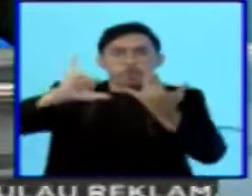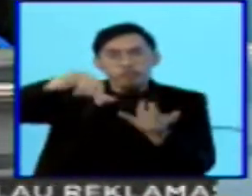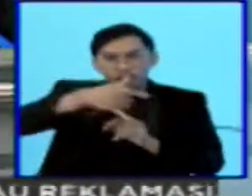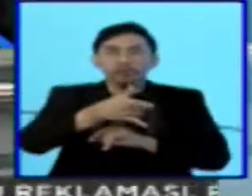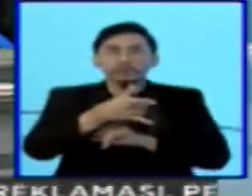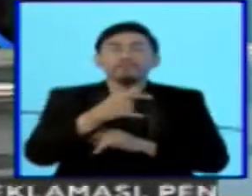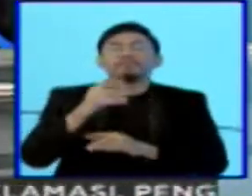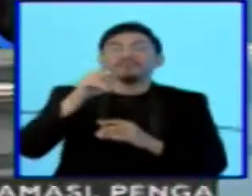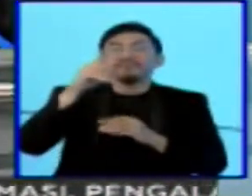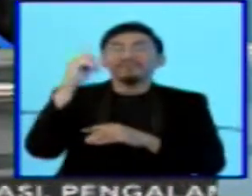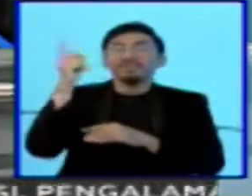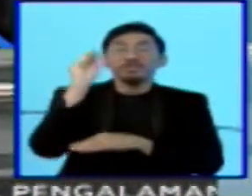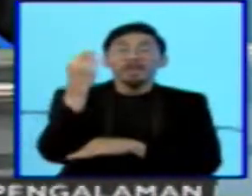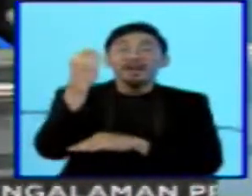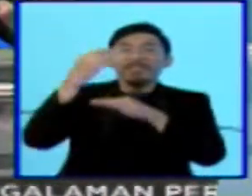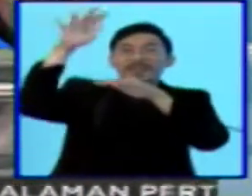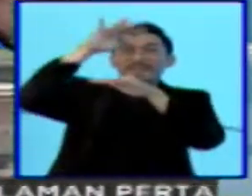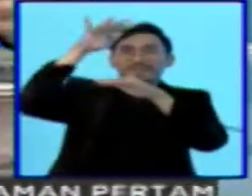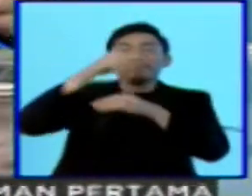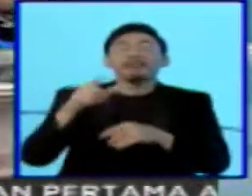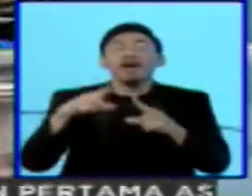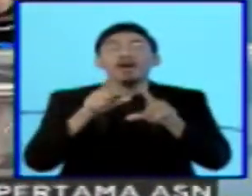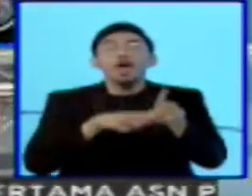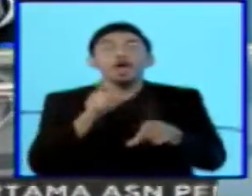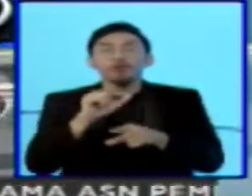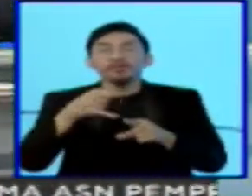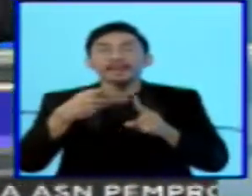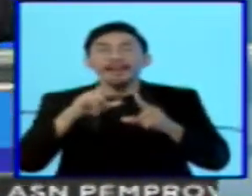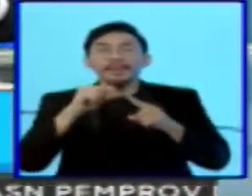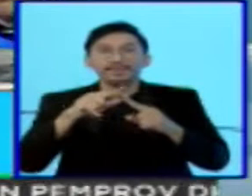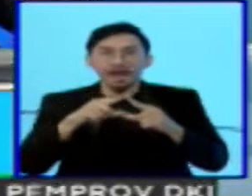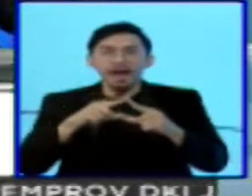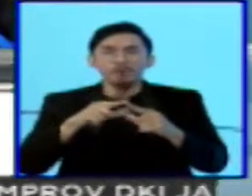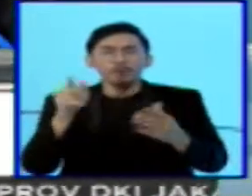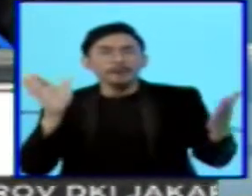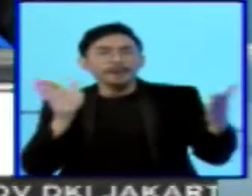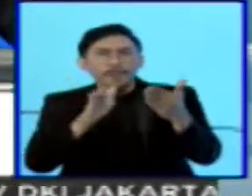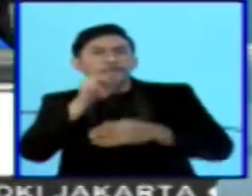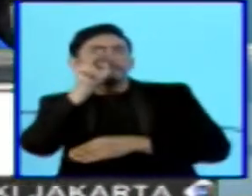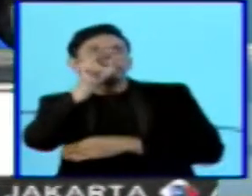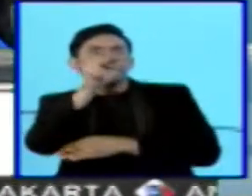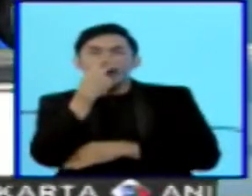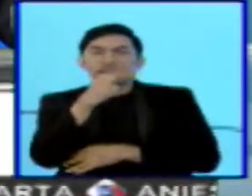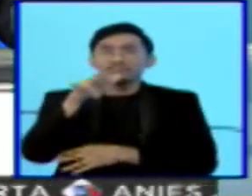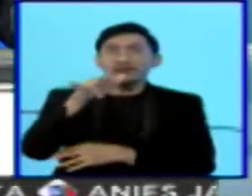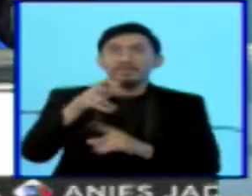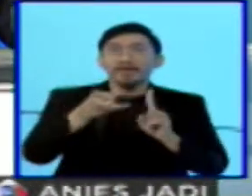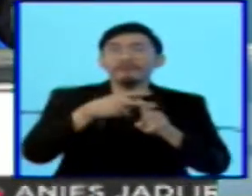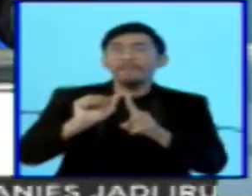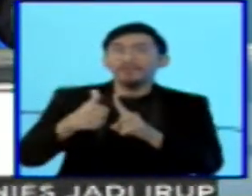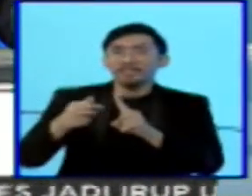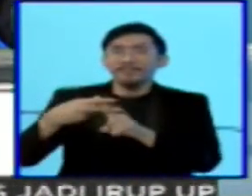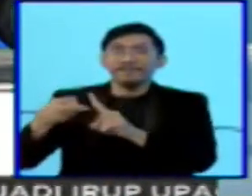Jakarta. Reporter Ayu Jelita berkesempatan khusus melihat lebih dekat kecanggihan pesawat tempur F-16 Fighting Falcon. Dan berikut